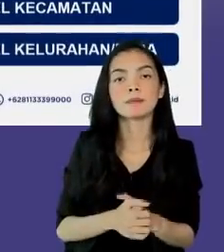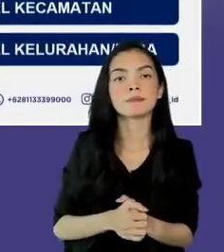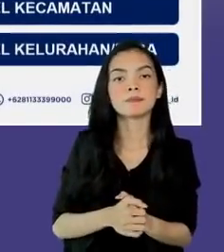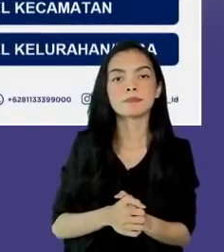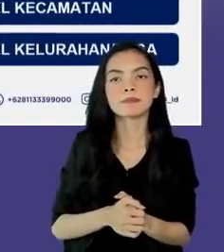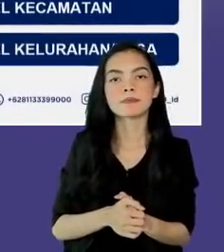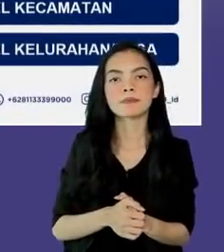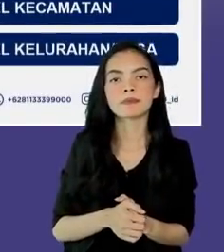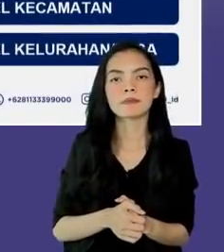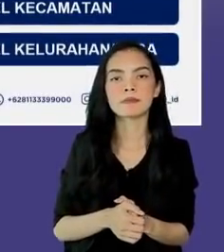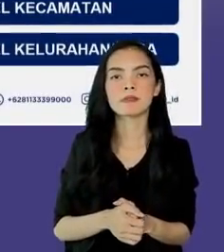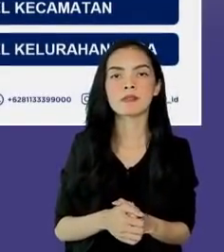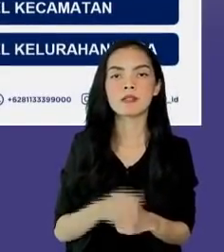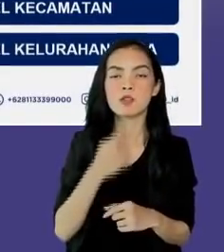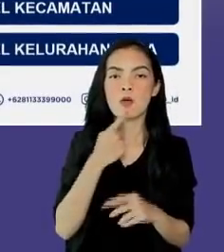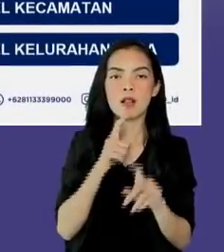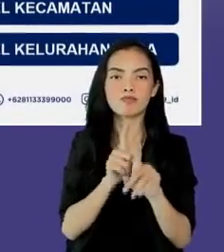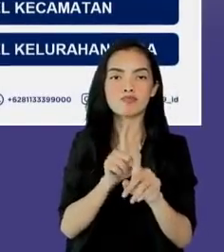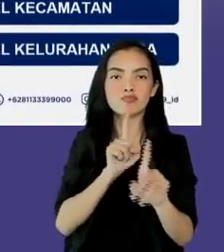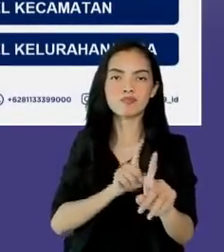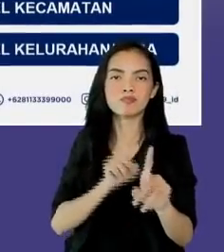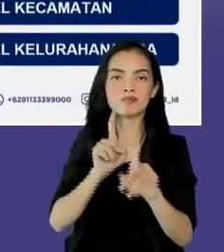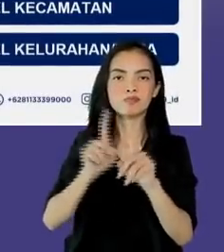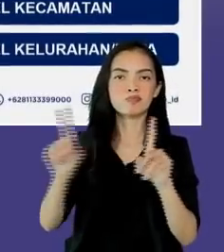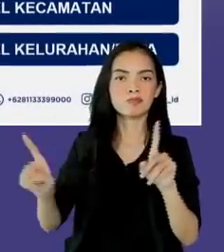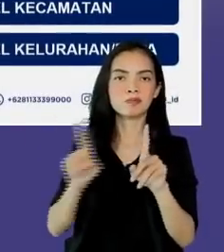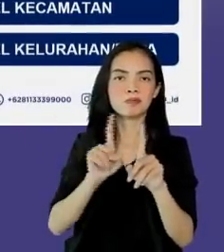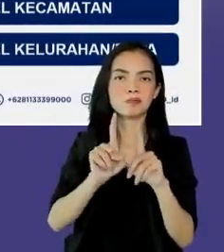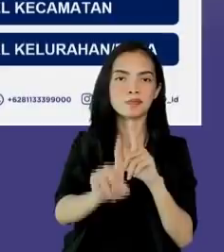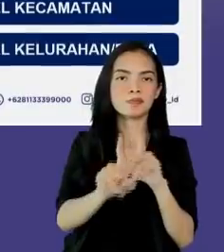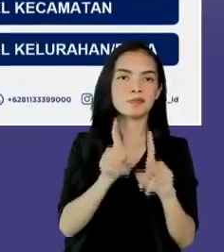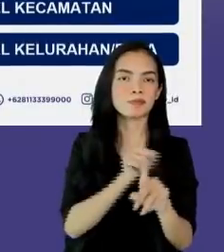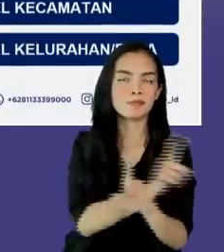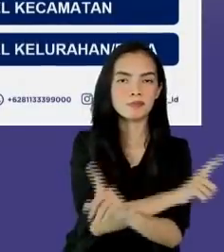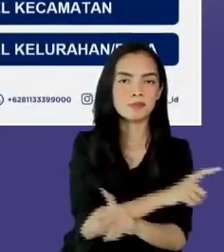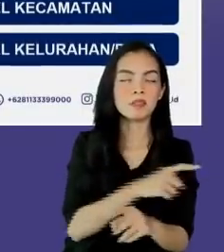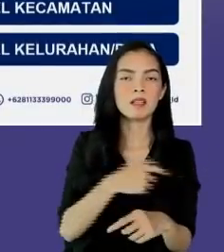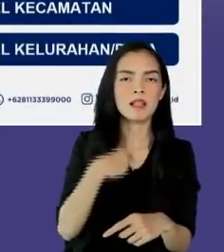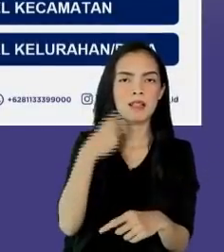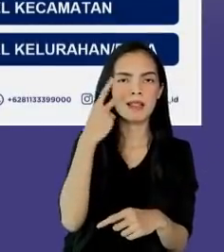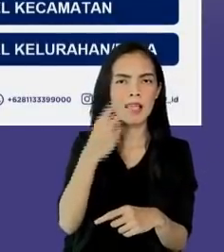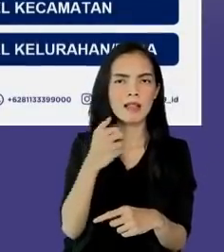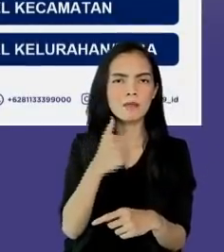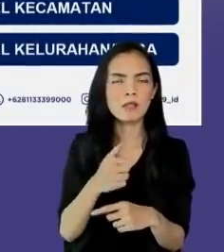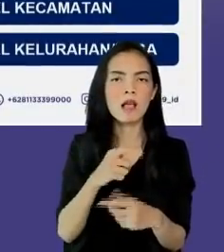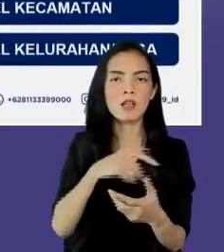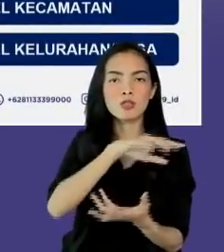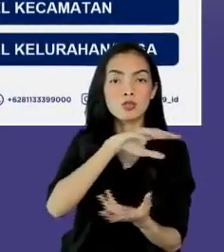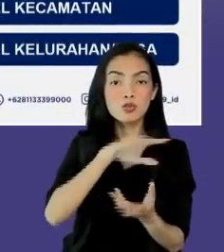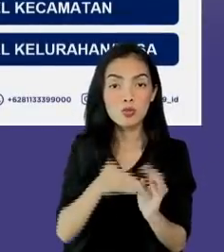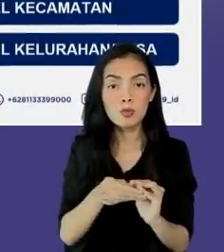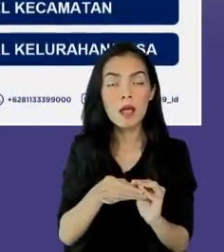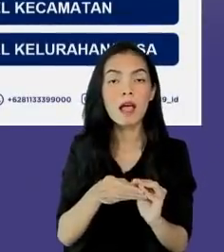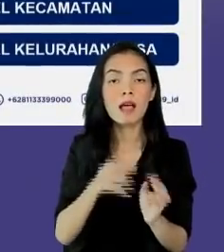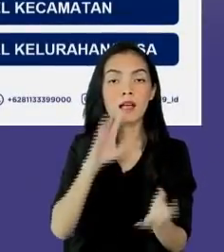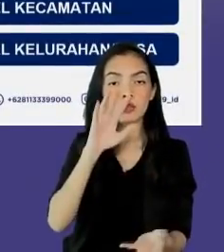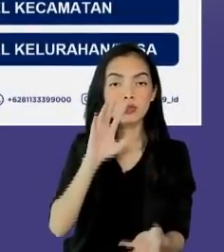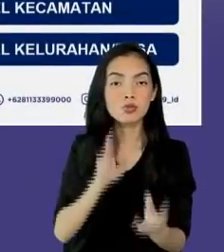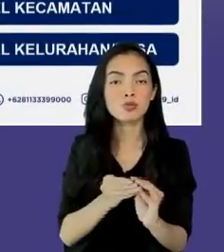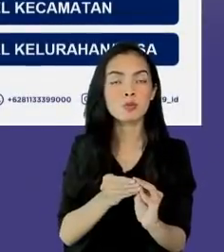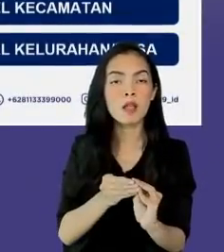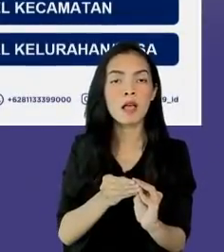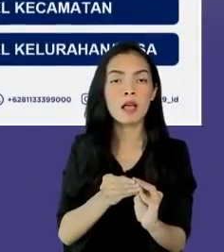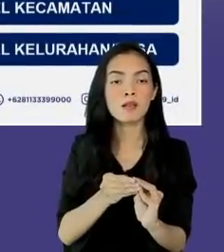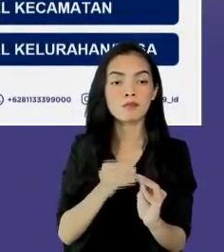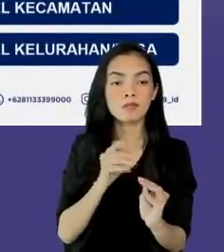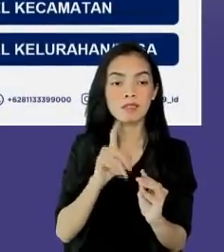adalah kepatuhan terutama menjaga jarak. Nah, di sini kita bisa lihat, yang pertama kalau kita lihat dari angka,